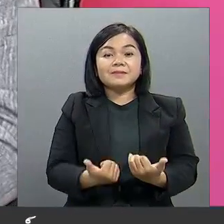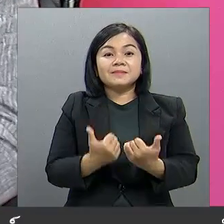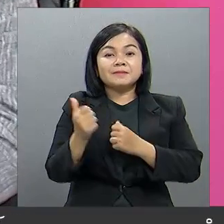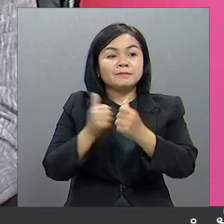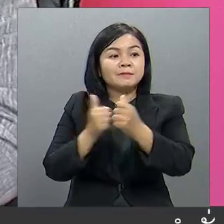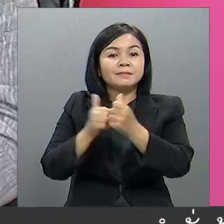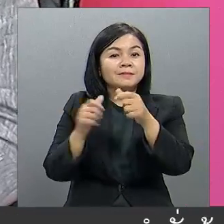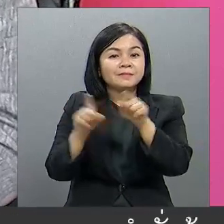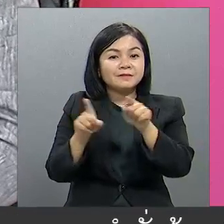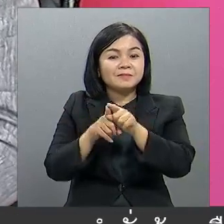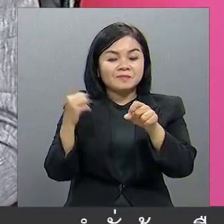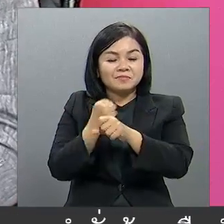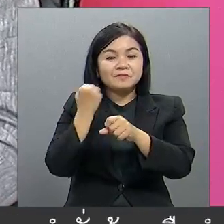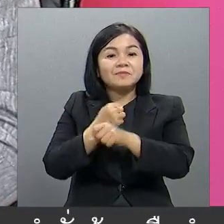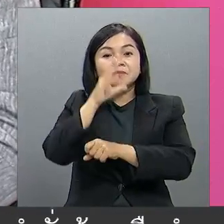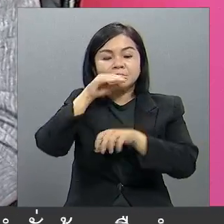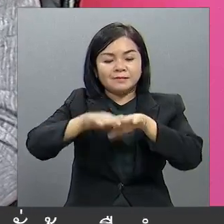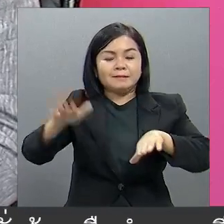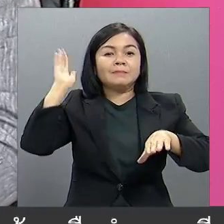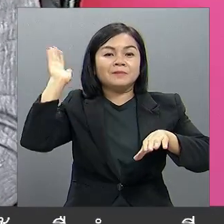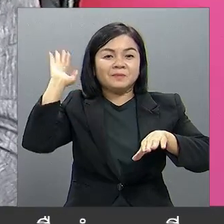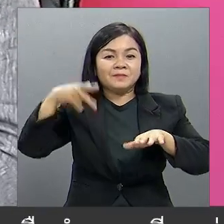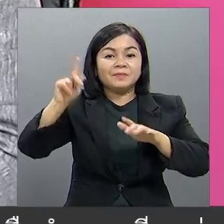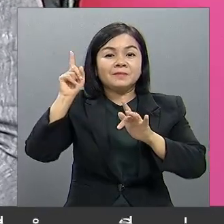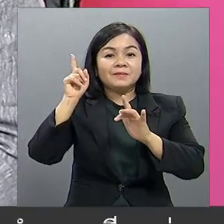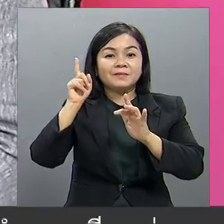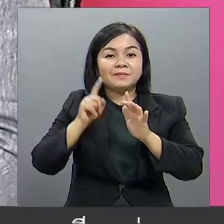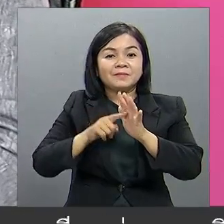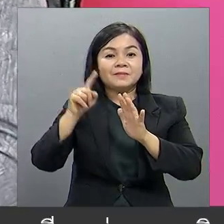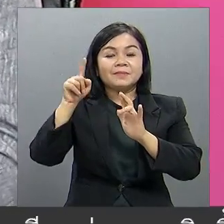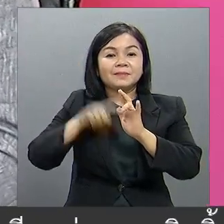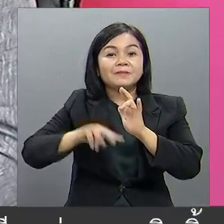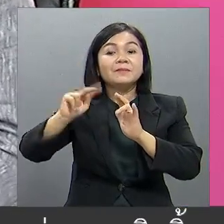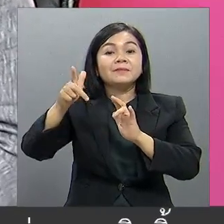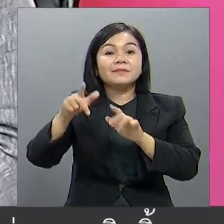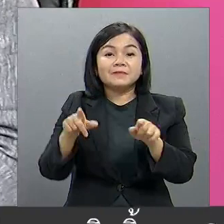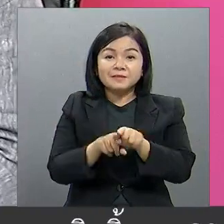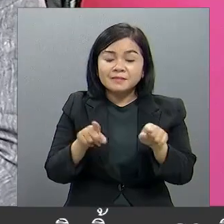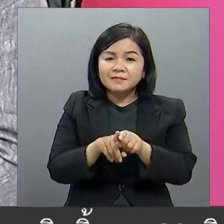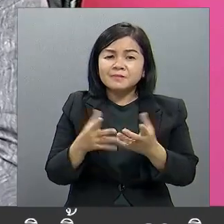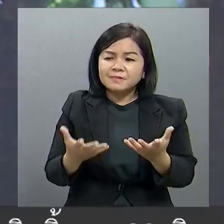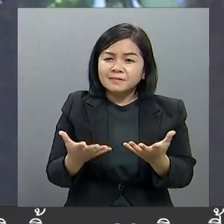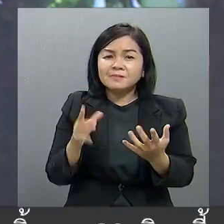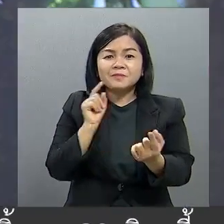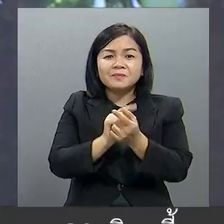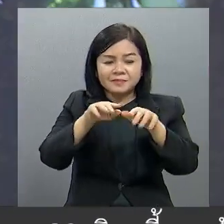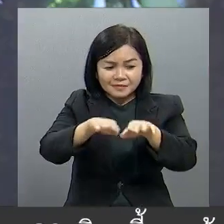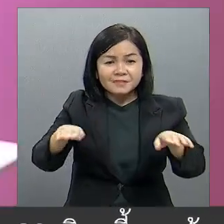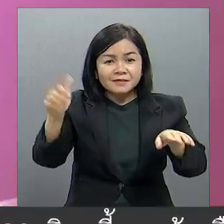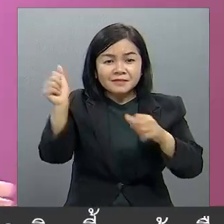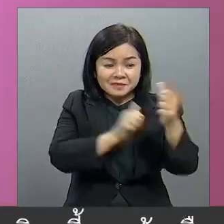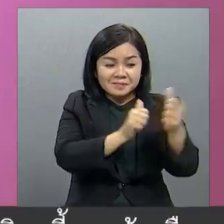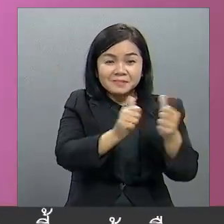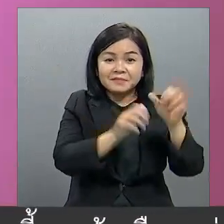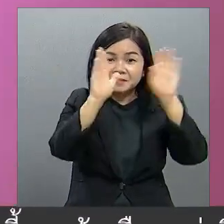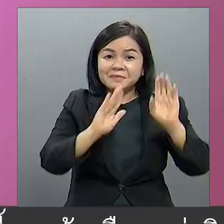สสดีครั ผมเด็กชายฟ้างจากย่านวิภาวดีรางศิกัจะสู้กัเด็ๆได้ไหมเนี่ แต่ลคนสดใส่แลอ